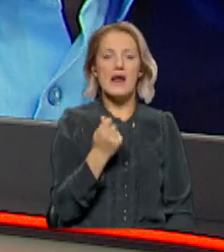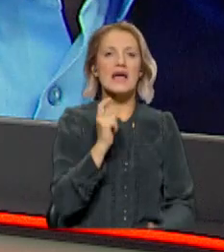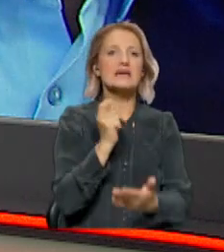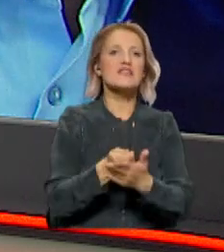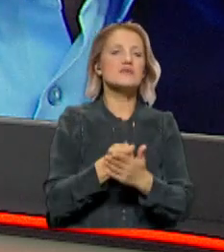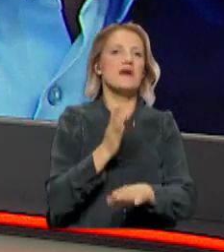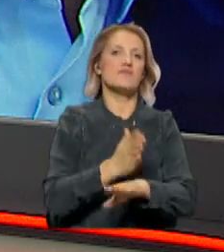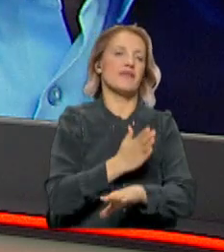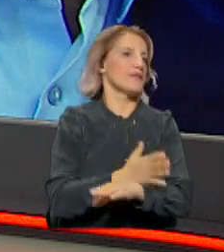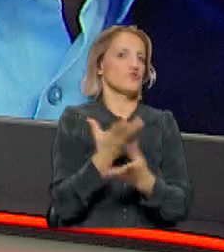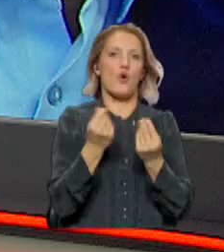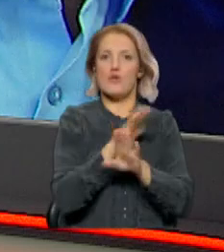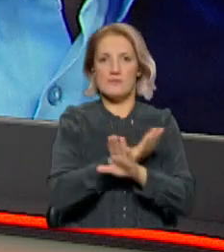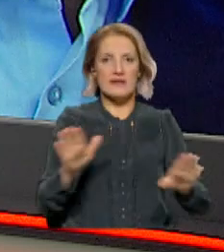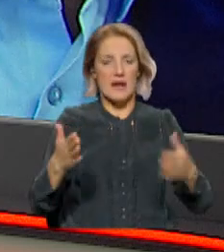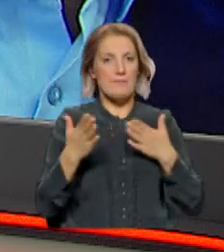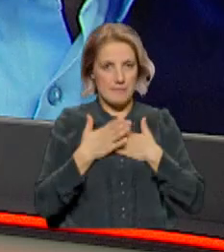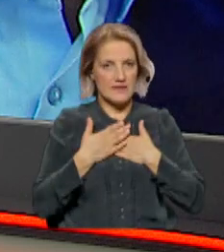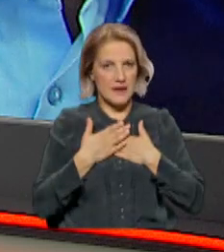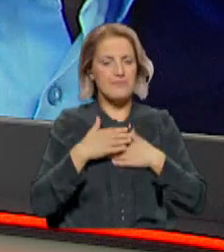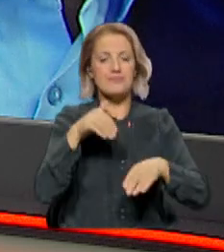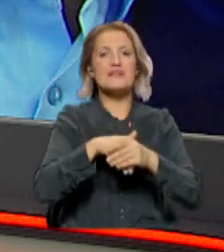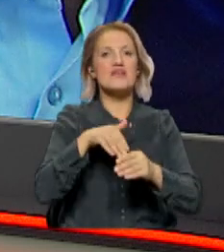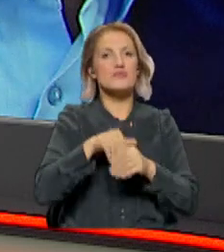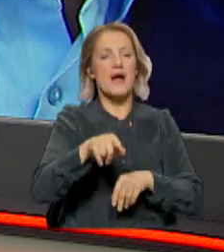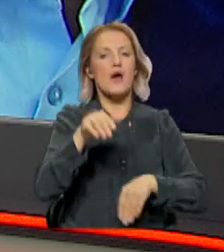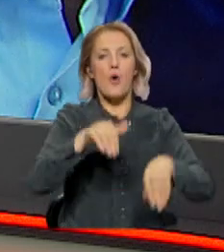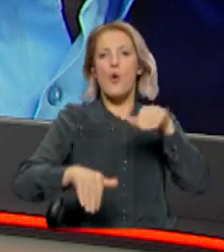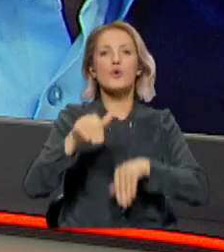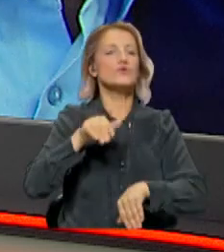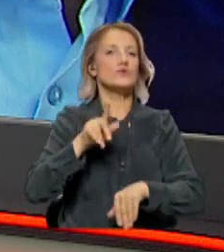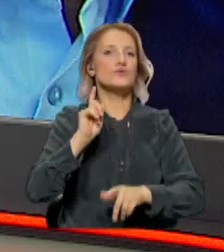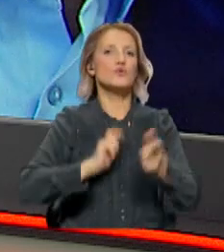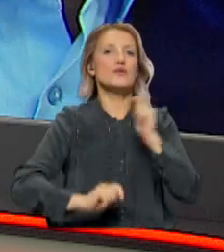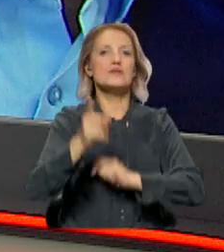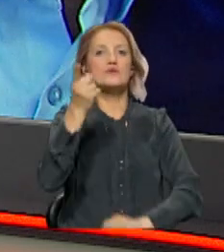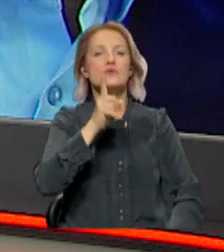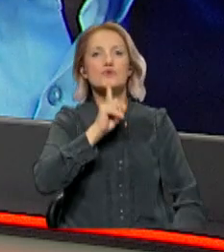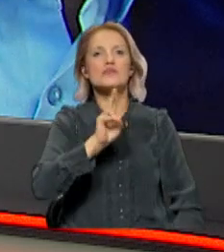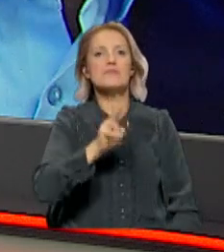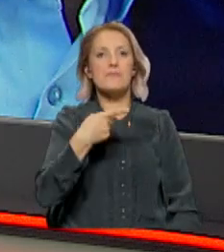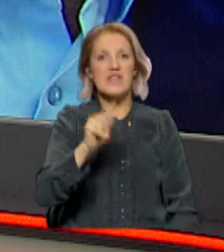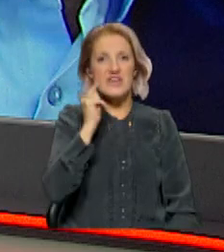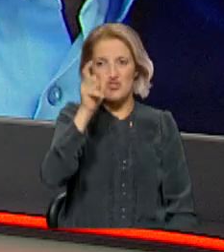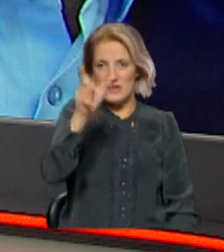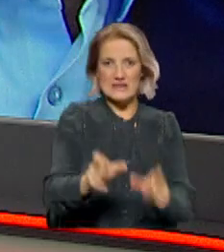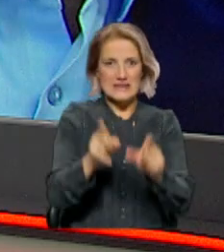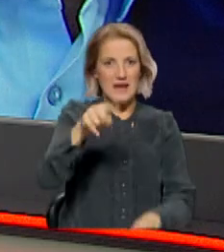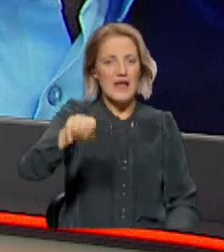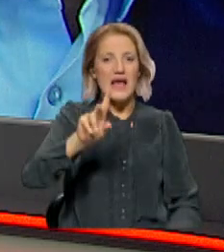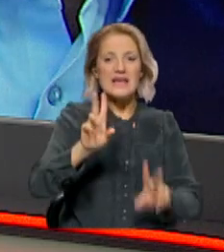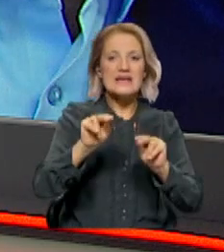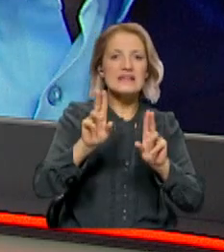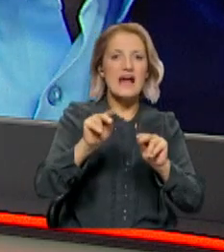yatırımla vatandaşlık olmaz. Ben de seçimlerde oy kullanacak olan o 120 bin kişinin yeterli derecede